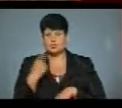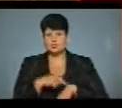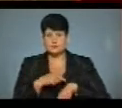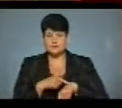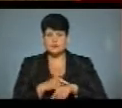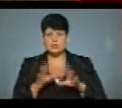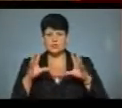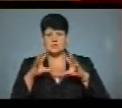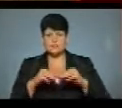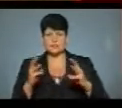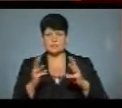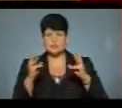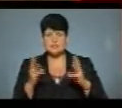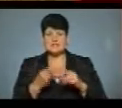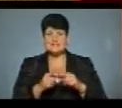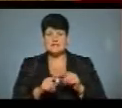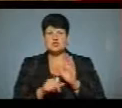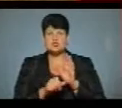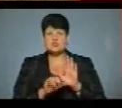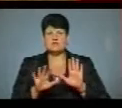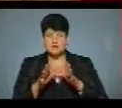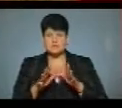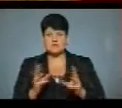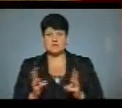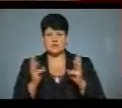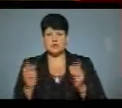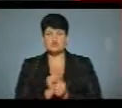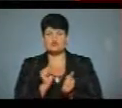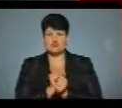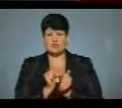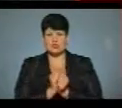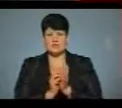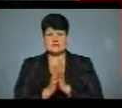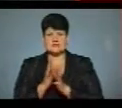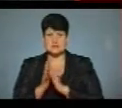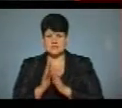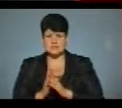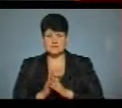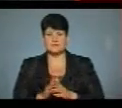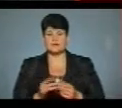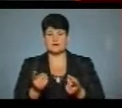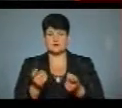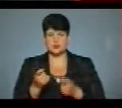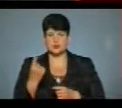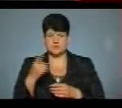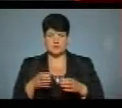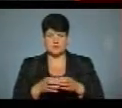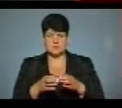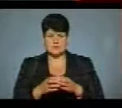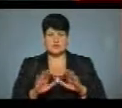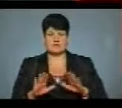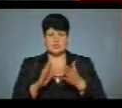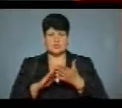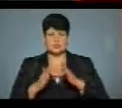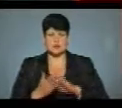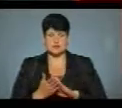в'їзді до Тернополя. Це шостий випадок загорання сухої стерні в області за день. До гасіння залучили один підрозділ Державної служби з надзвичайних